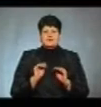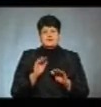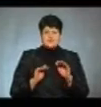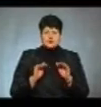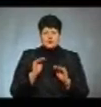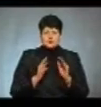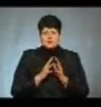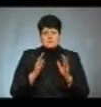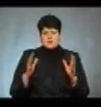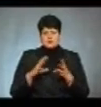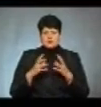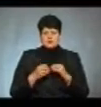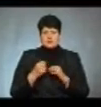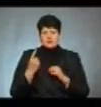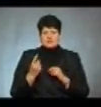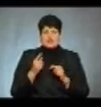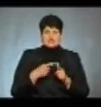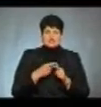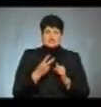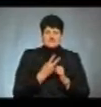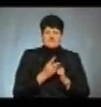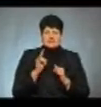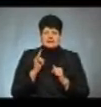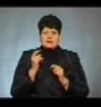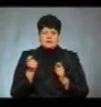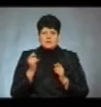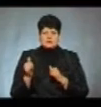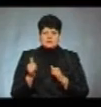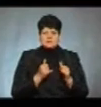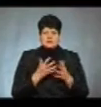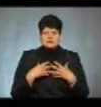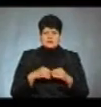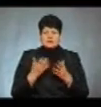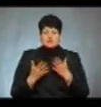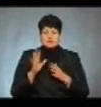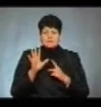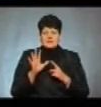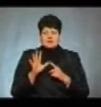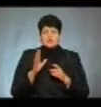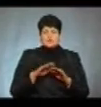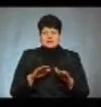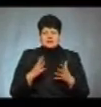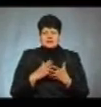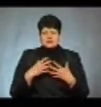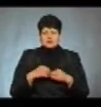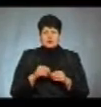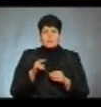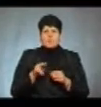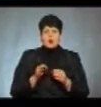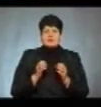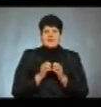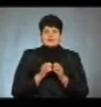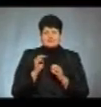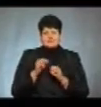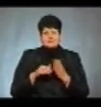більші суми, ніж одна чи дві дитини малозабезпеченої сім'ї. Тобто, якщо п'ятеро дітей, то є суми по 10 тисяч допомоги в місяць і